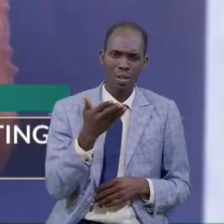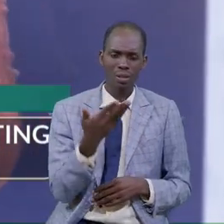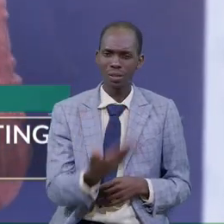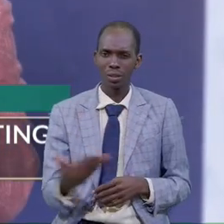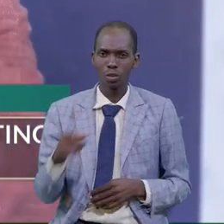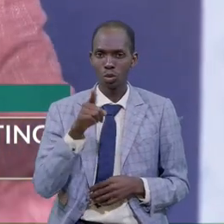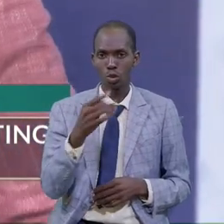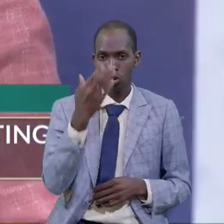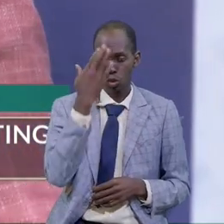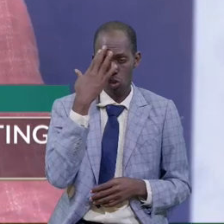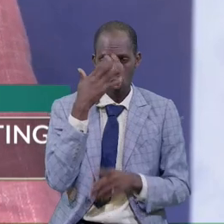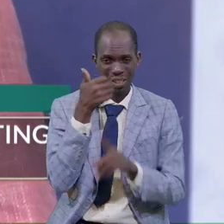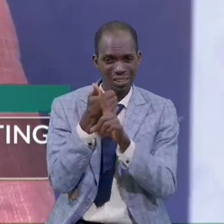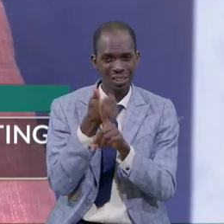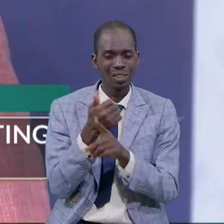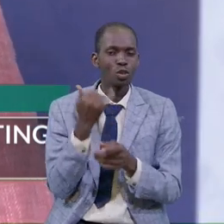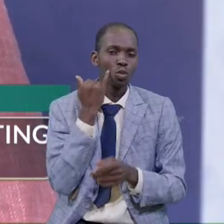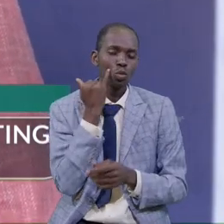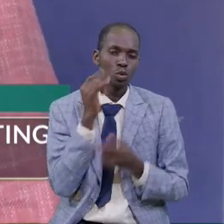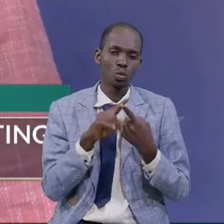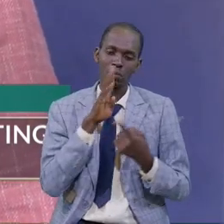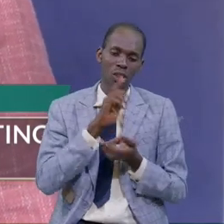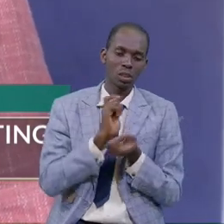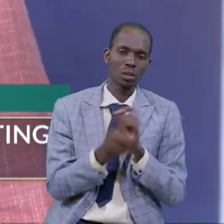sais qui doivent être changées?